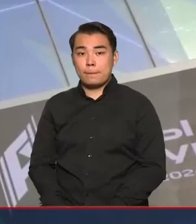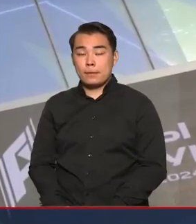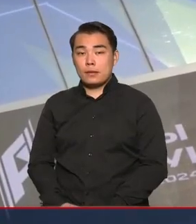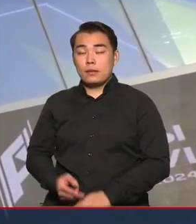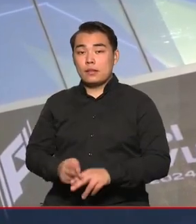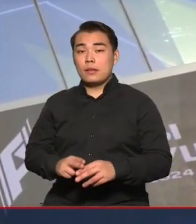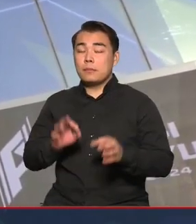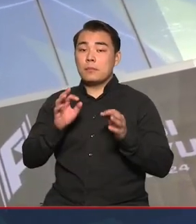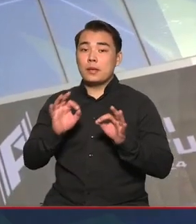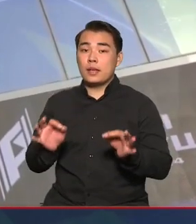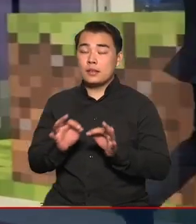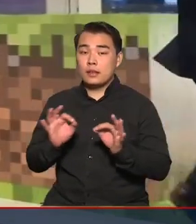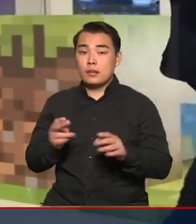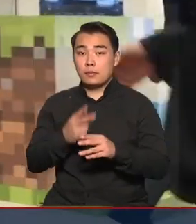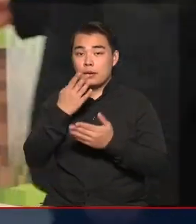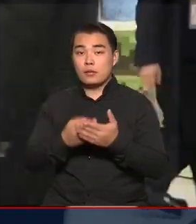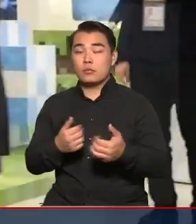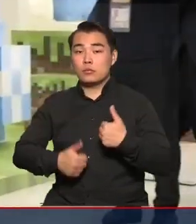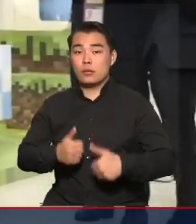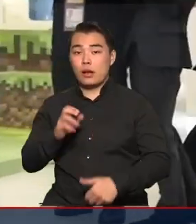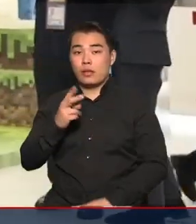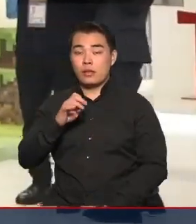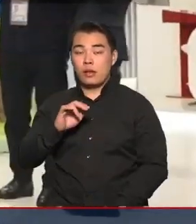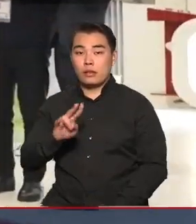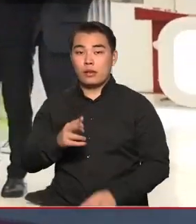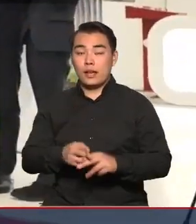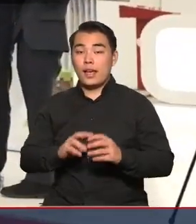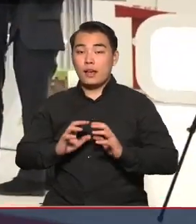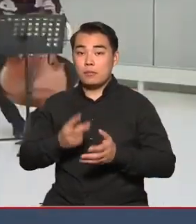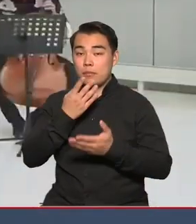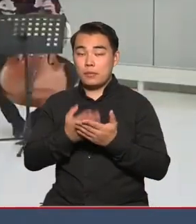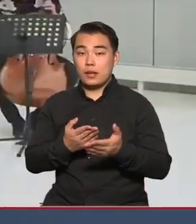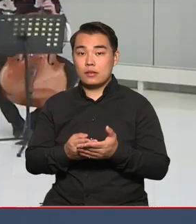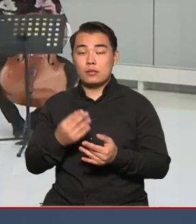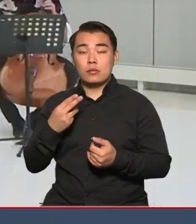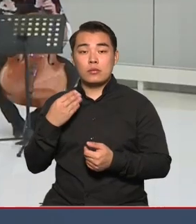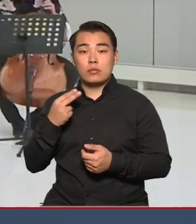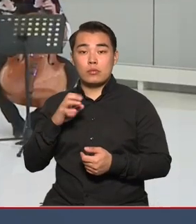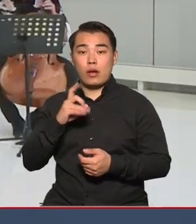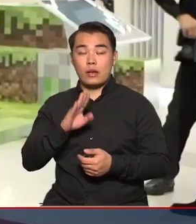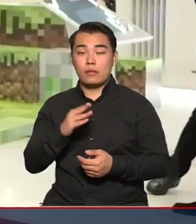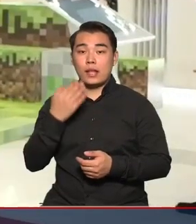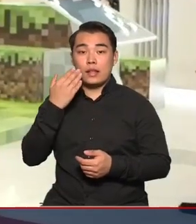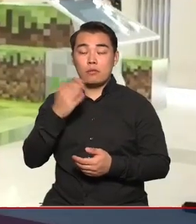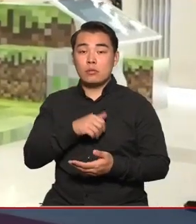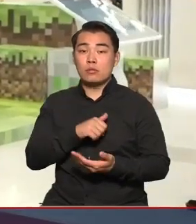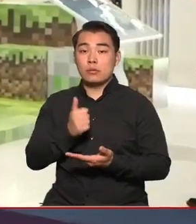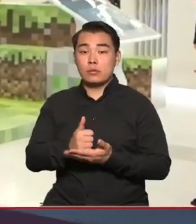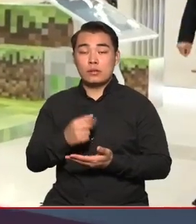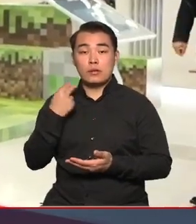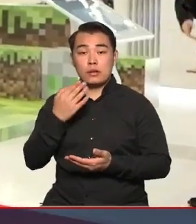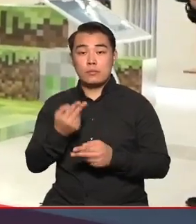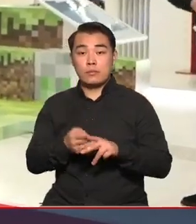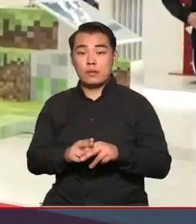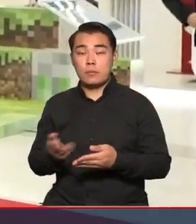Әуезді әуен күмбірлеген күй. Турнир өтетін Қазан Экспо кешенінде Қазақстан президенті Қасым Жомарт Тоқаевты Татарстан басшысы Рустам Миниханов